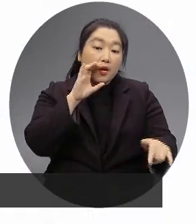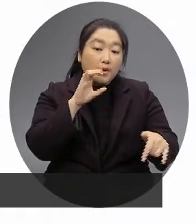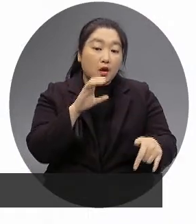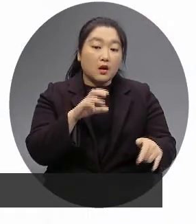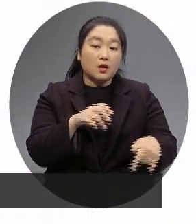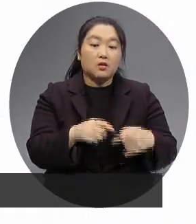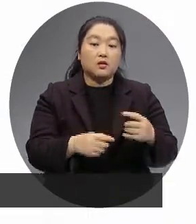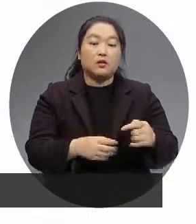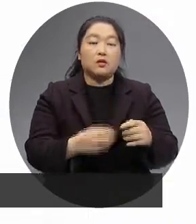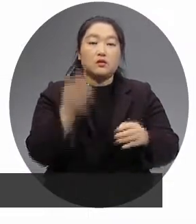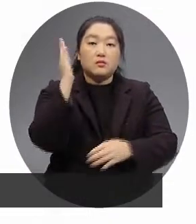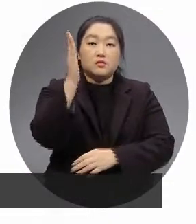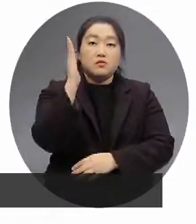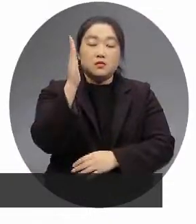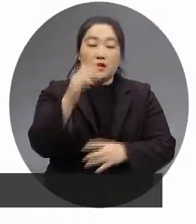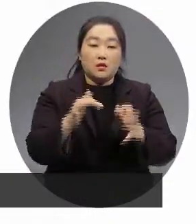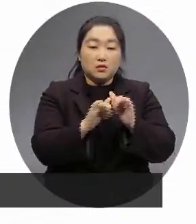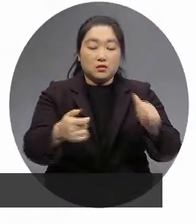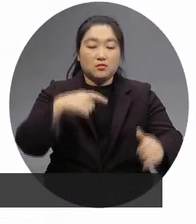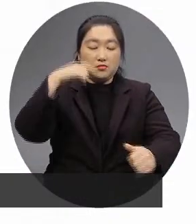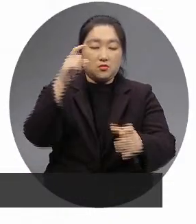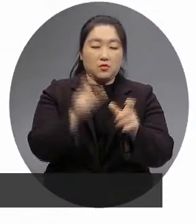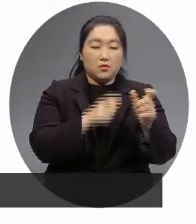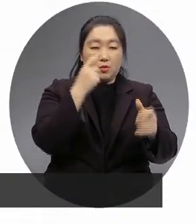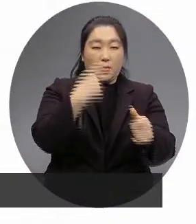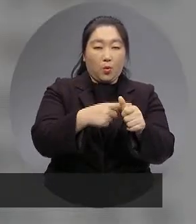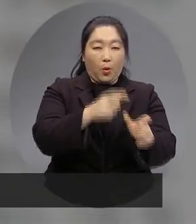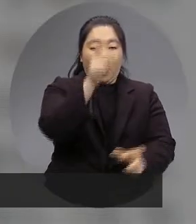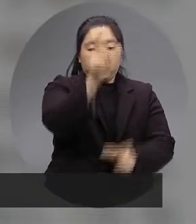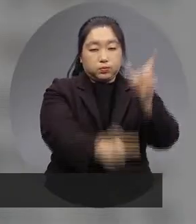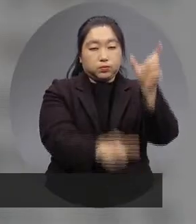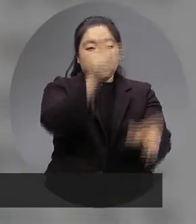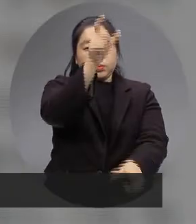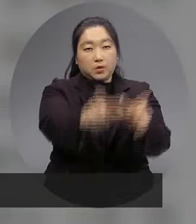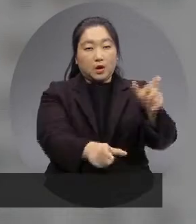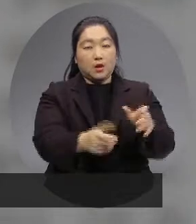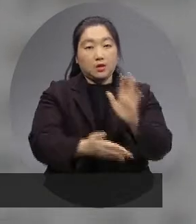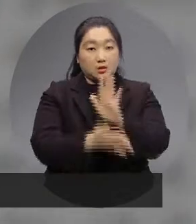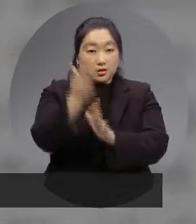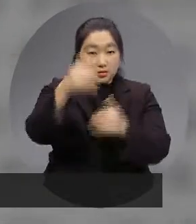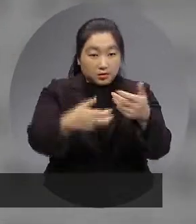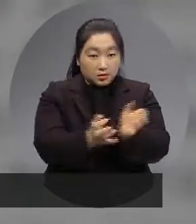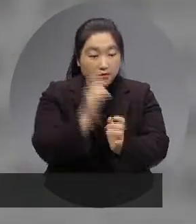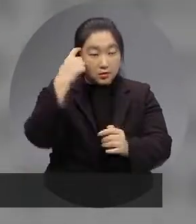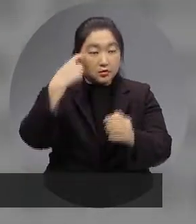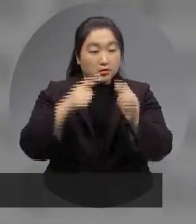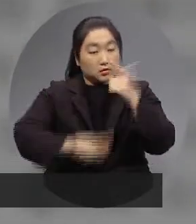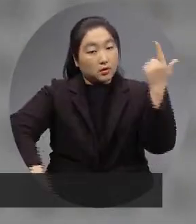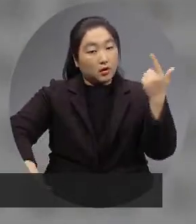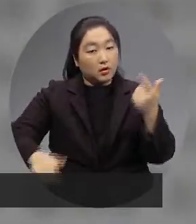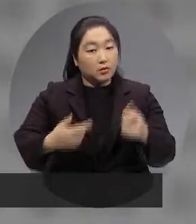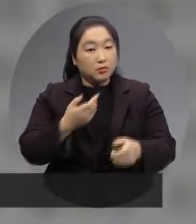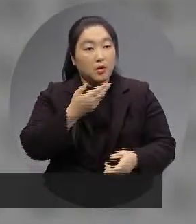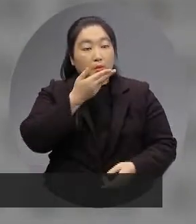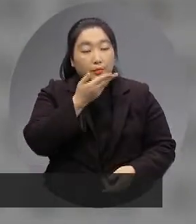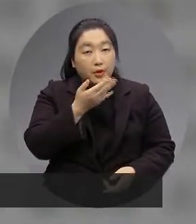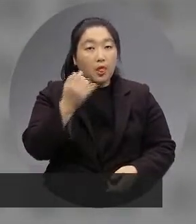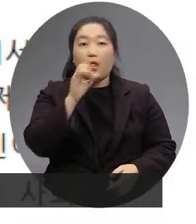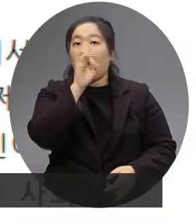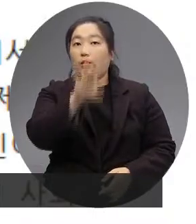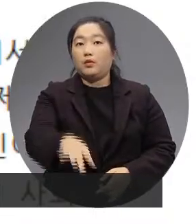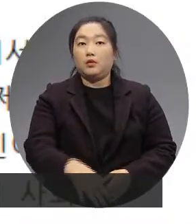들은 주민들의 비판 댓글이 쏟아졌습니다. 시민단체도 뜻이 다른 소수라도 무시해선 안